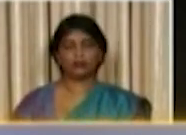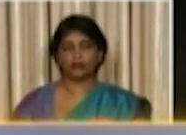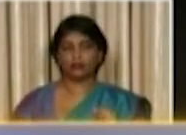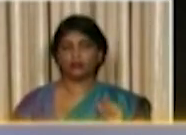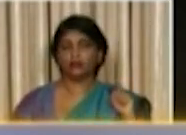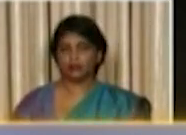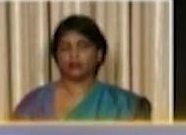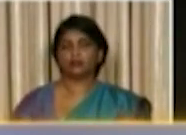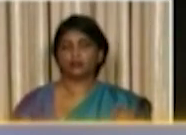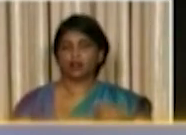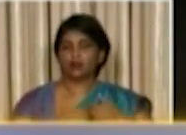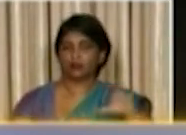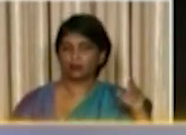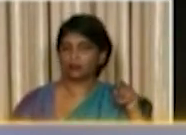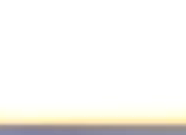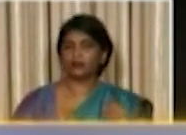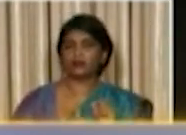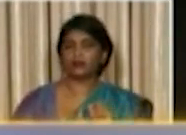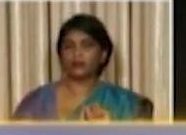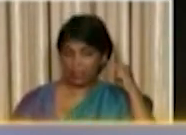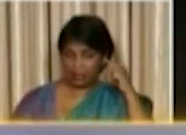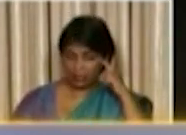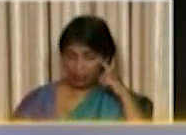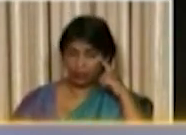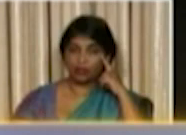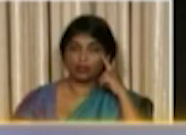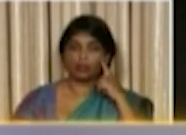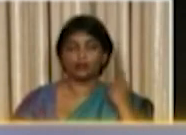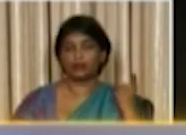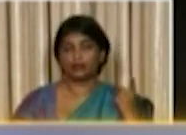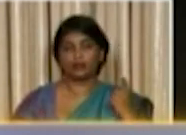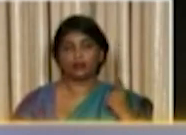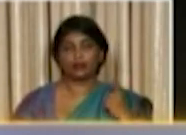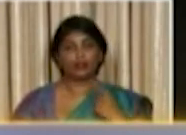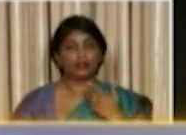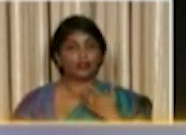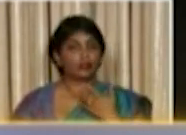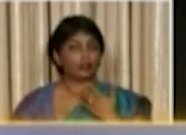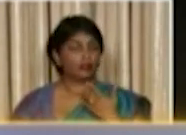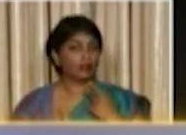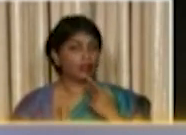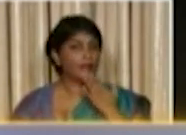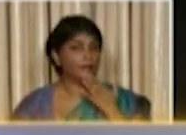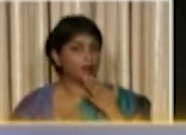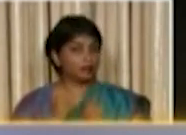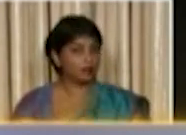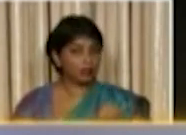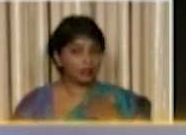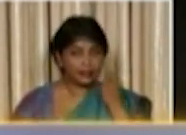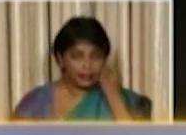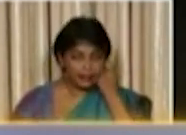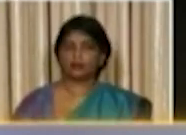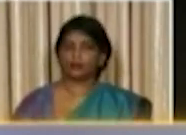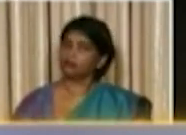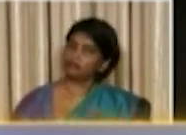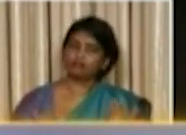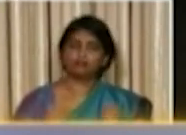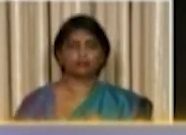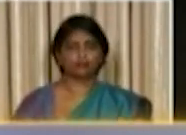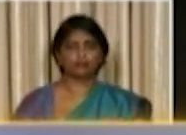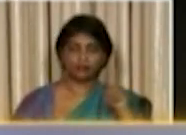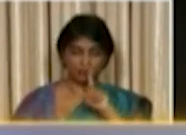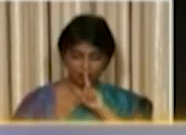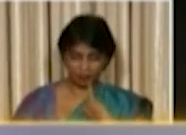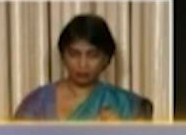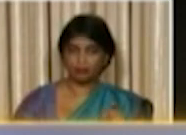වර්ජීනියා එක විරුද්ධව හැරියා කිසිම සභාවක් හිතුවොත් එක්සත් ජාතික ජනපදයට පක්ෂ නැහැ කියලා සැක කරොත් එයා විසිරුව හැරියා ඉතින් මෙතුමාට